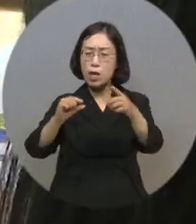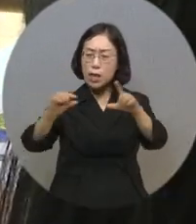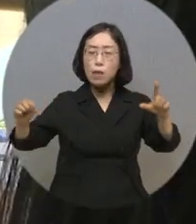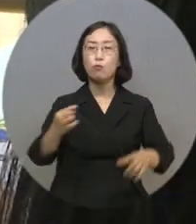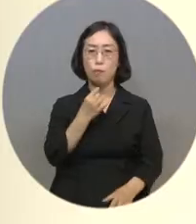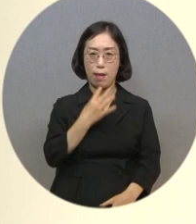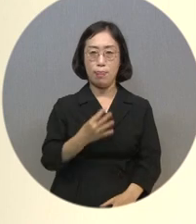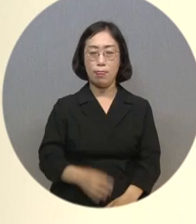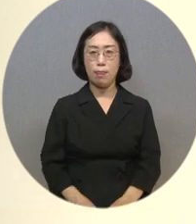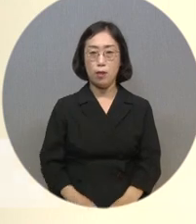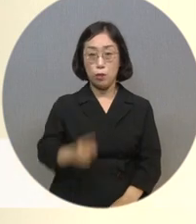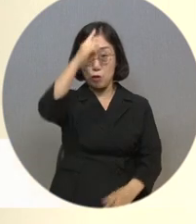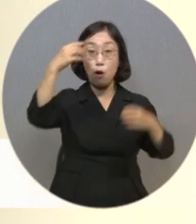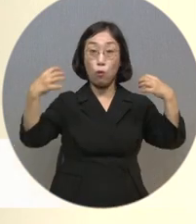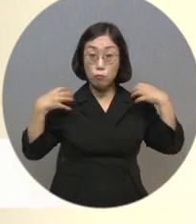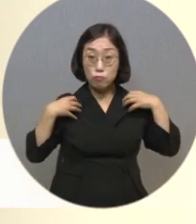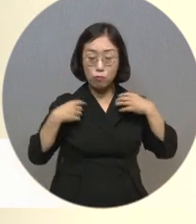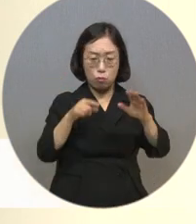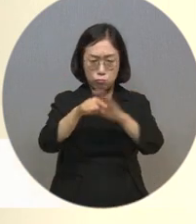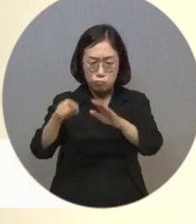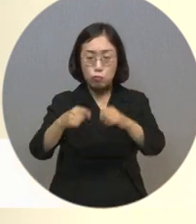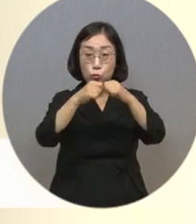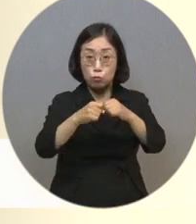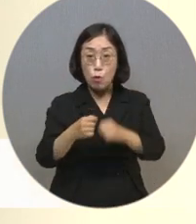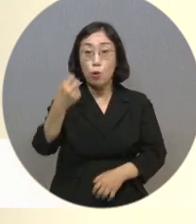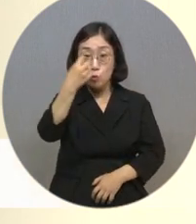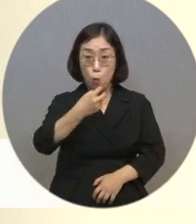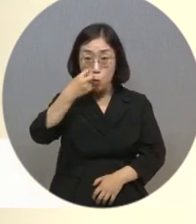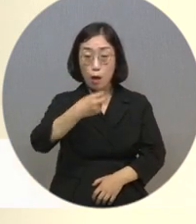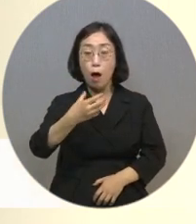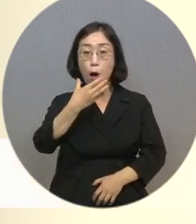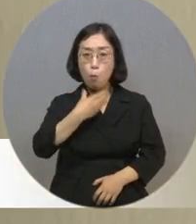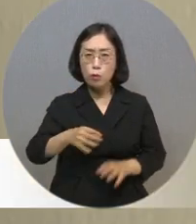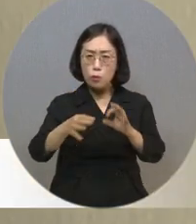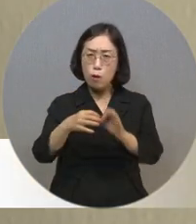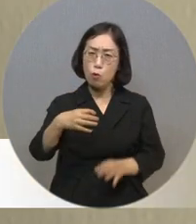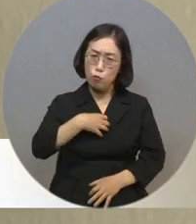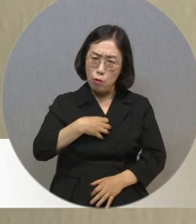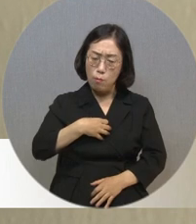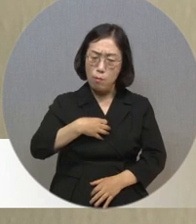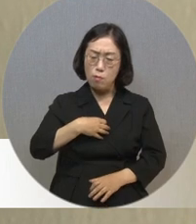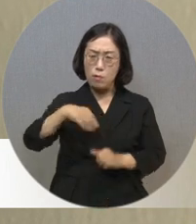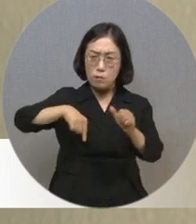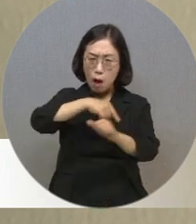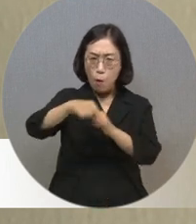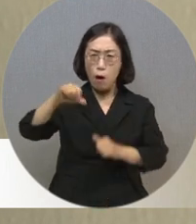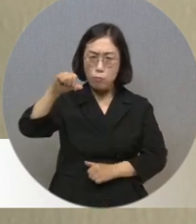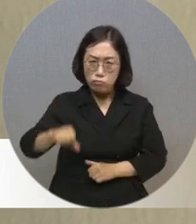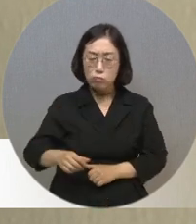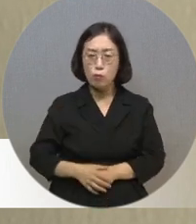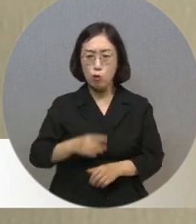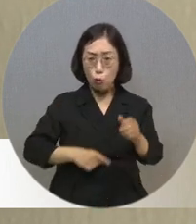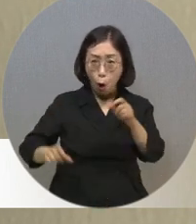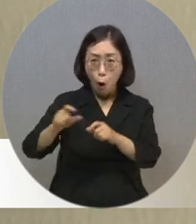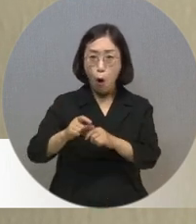불과합니다 정부는이 조사를 통해 복지 위기 가구의 기초생활 보장이나 긴급 지원 등 공적 급여를